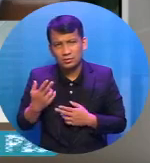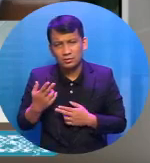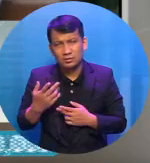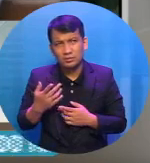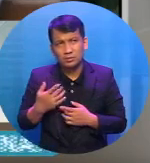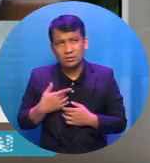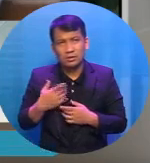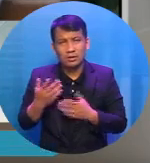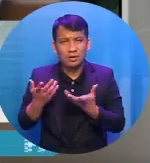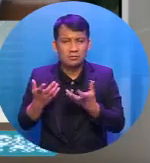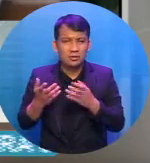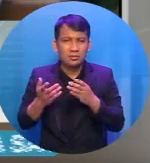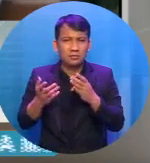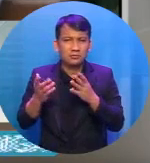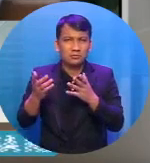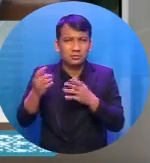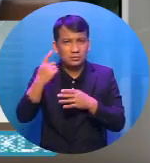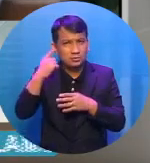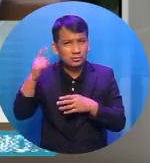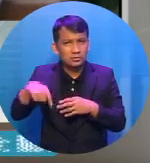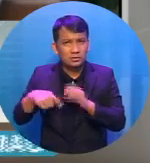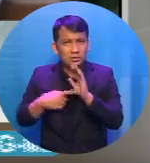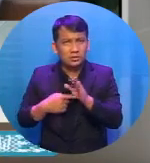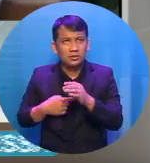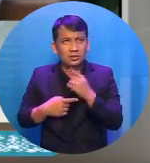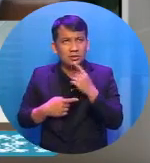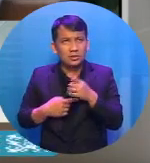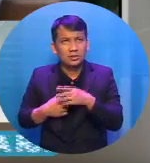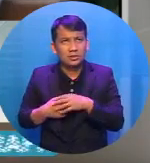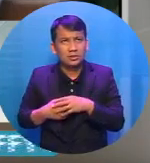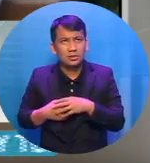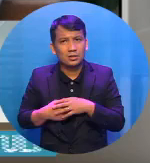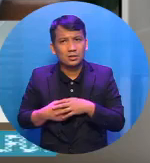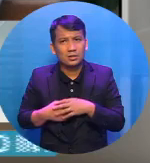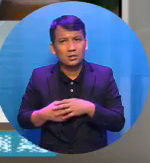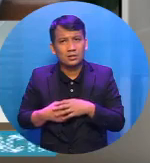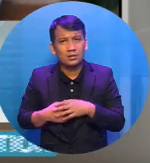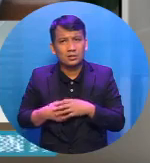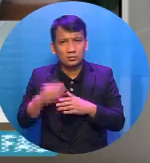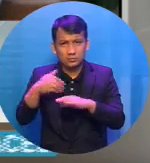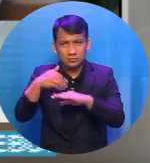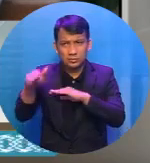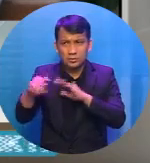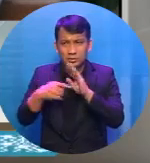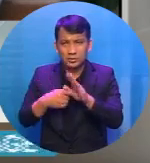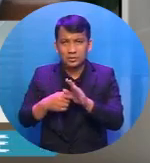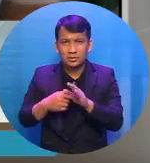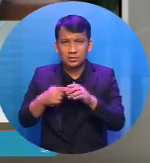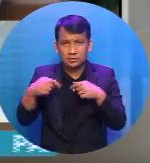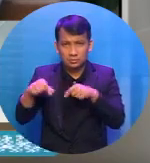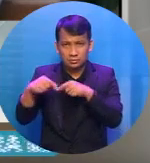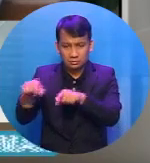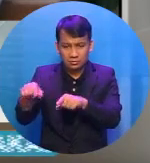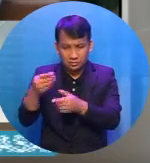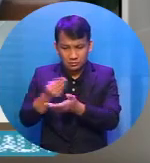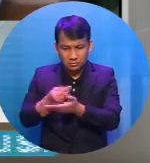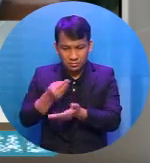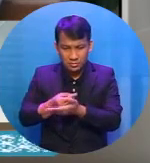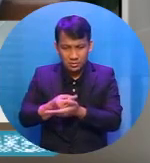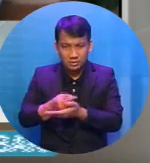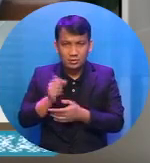Okay. Ganito po, Nay. Hindi ko naintindi yung mga sinasabi. Pakit ayos yung signal na rin. Magpapadala po ako dyan sa ng groceries at pera sa inyo,